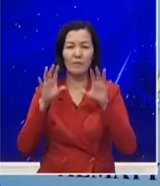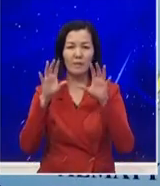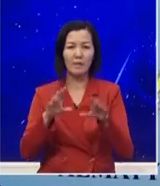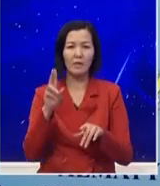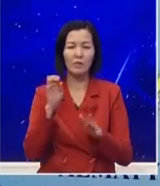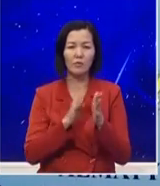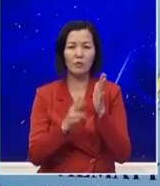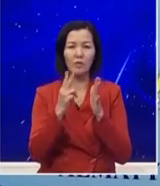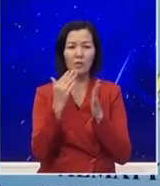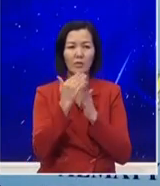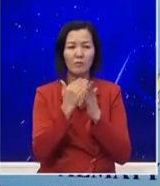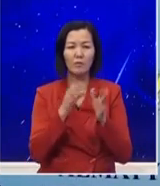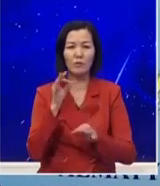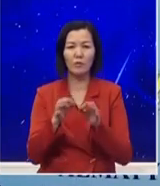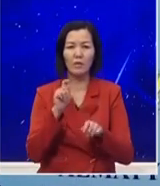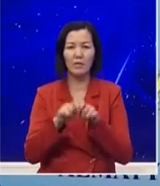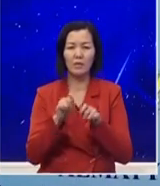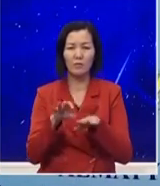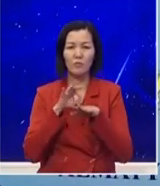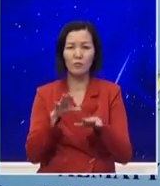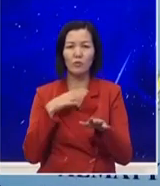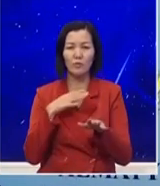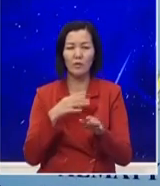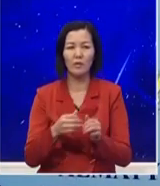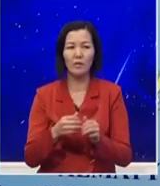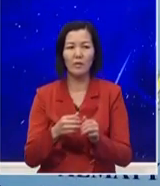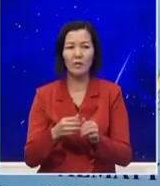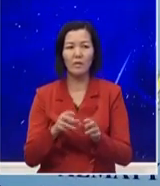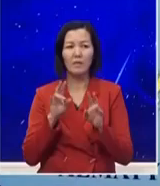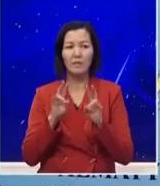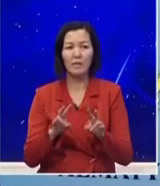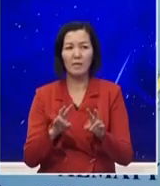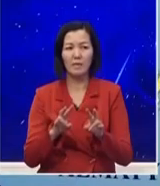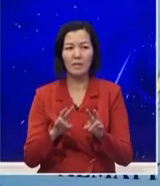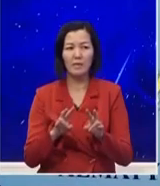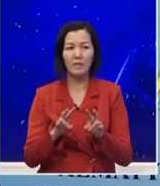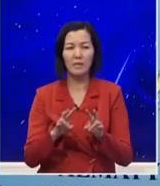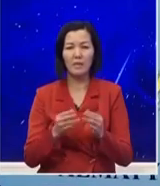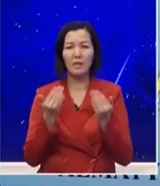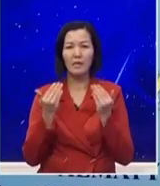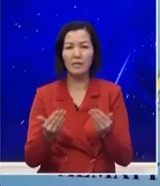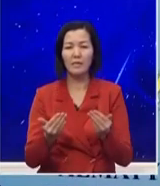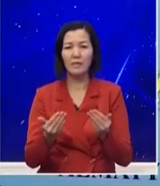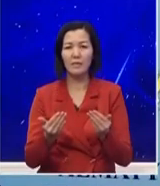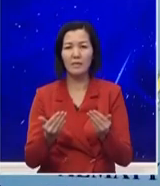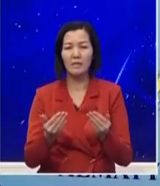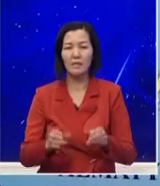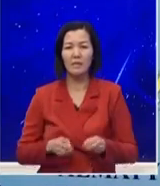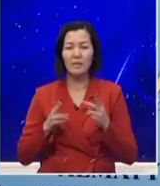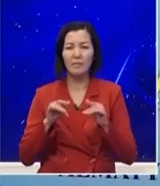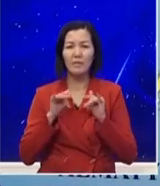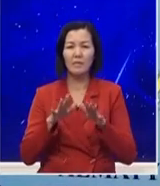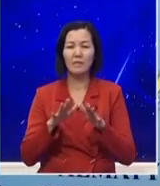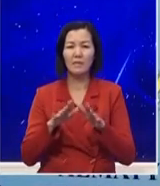299 бабы бойынша сотқа дейінгі тергеу амалдары жүргізіліп жатыр. Сотқа дейінгі тергеу аяқталған соң іс материалдары сот органдарының